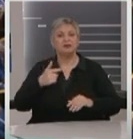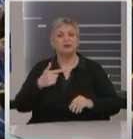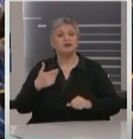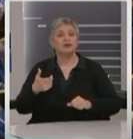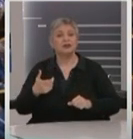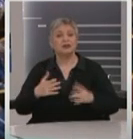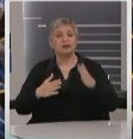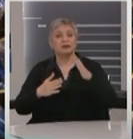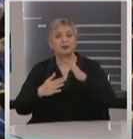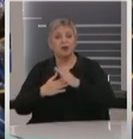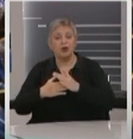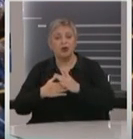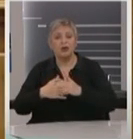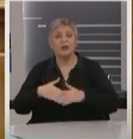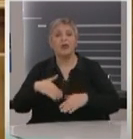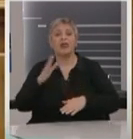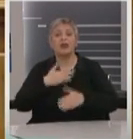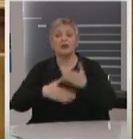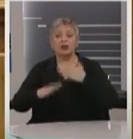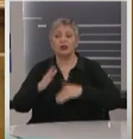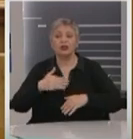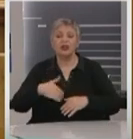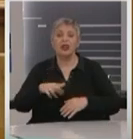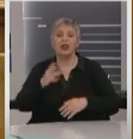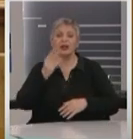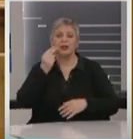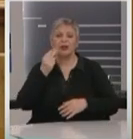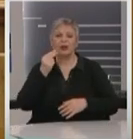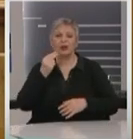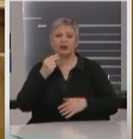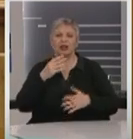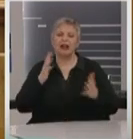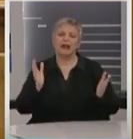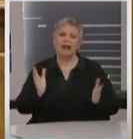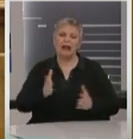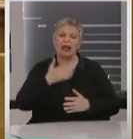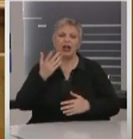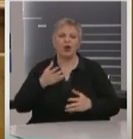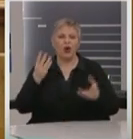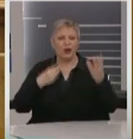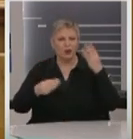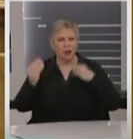κουράστηκαν αυτοί που δεν παρακολούθησαν, ε? Θέλω να πω διάφορα, αλλά συνήθως παρεξηγούμε κιόλας, οπότε...